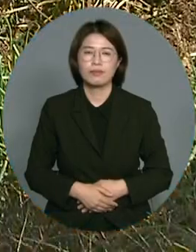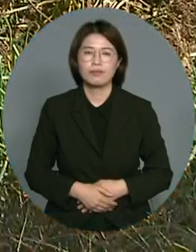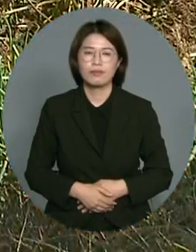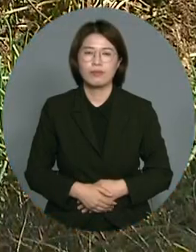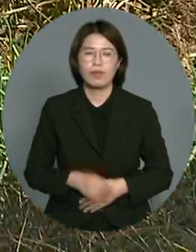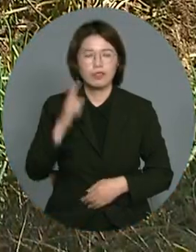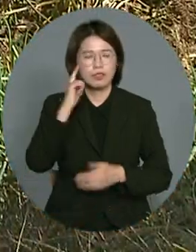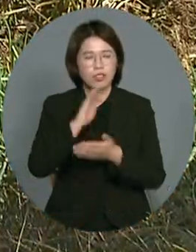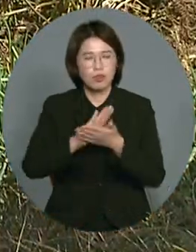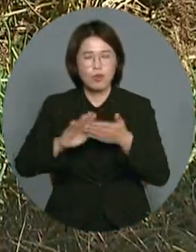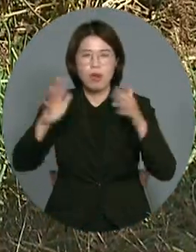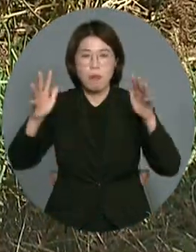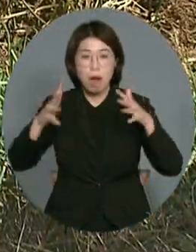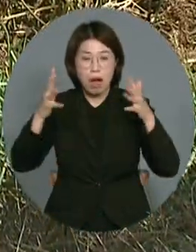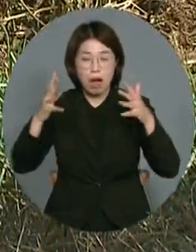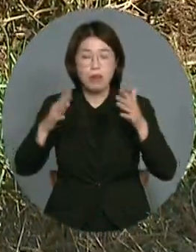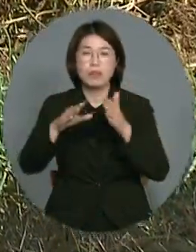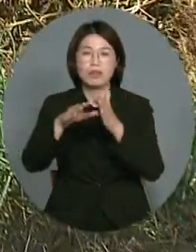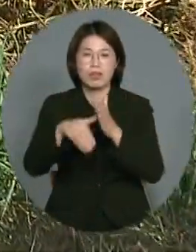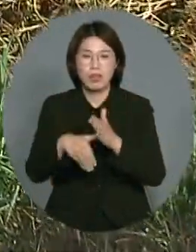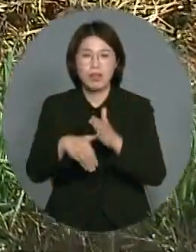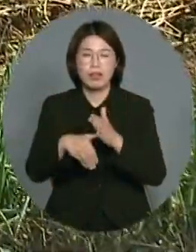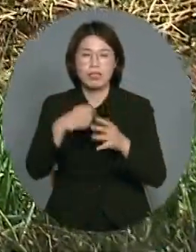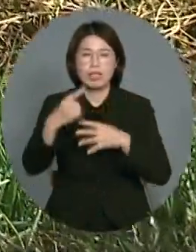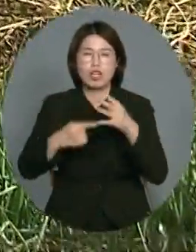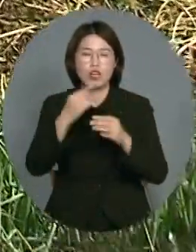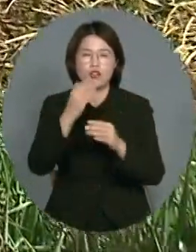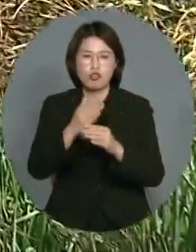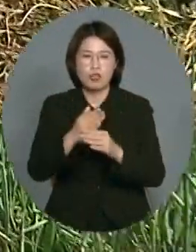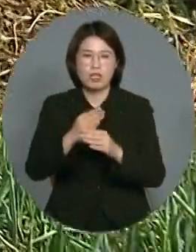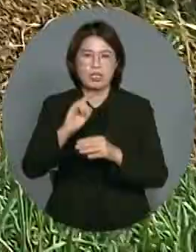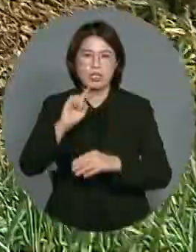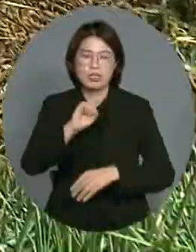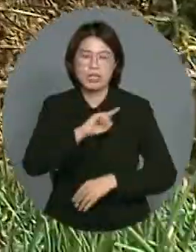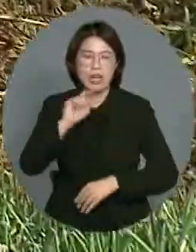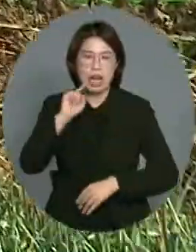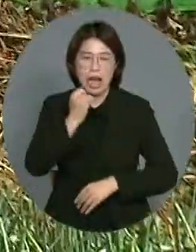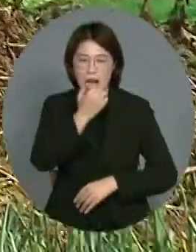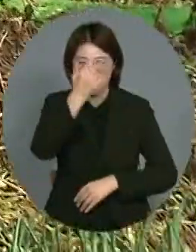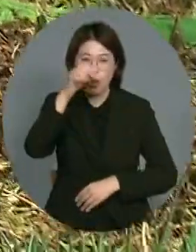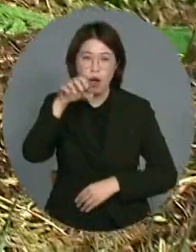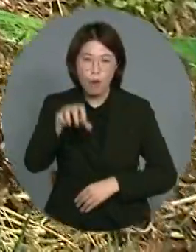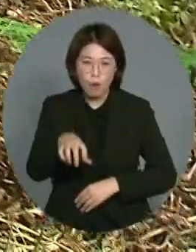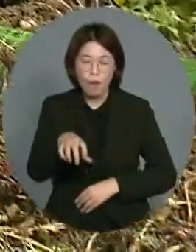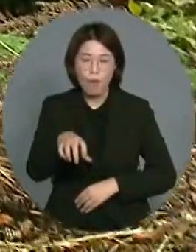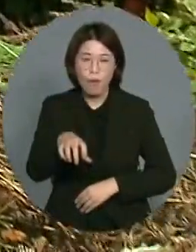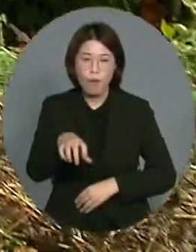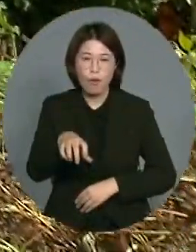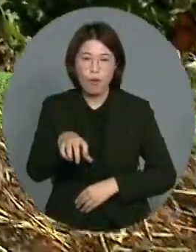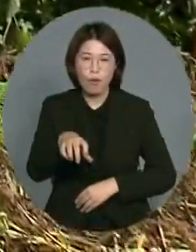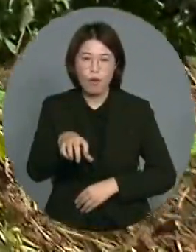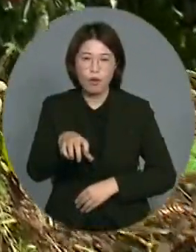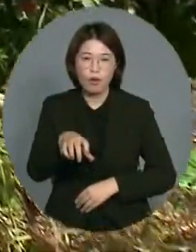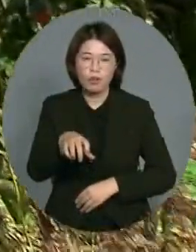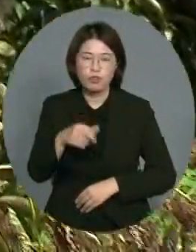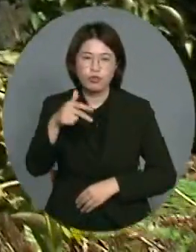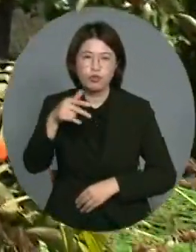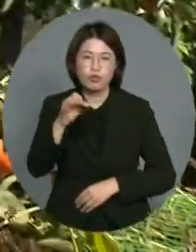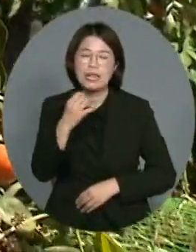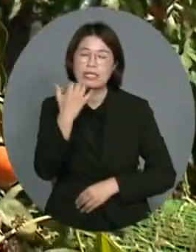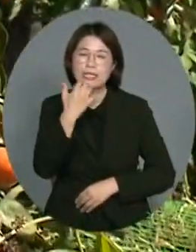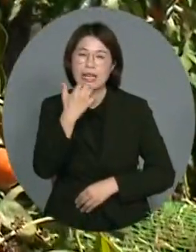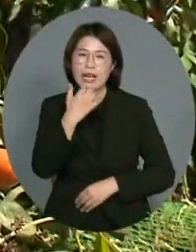선선한 바람이 불어오는 가을에 사계절 중에 가장 아름다운 풍경을 볼 수 있는 곳이 있습니다. 바로 주황빛에